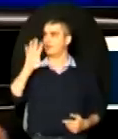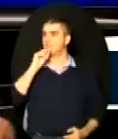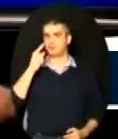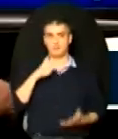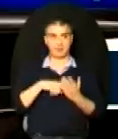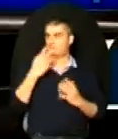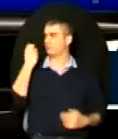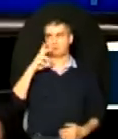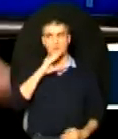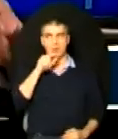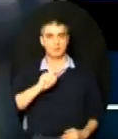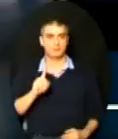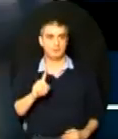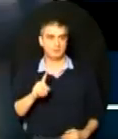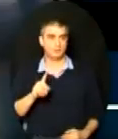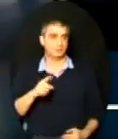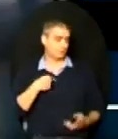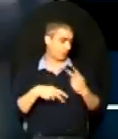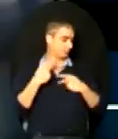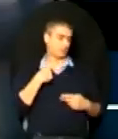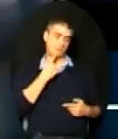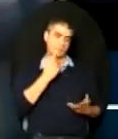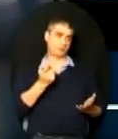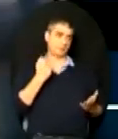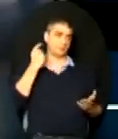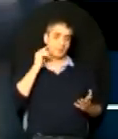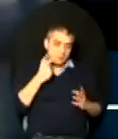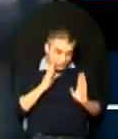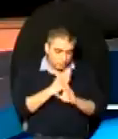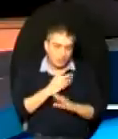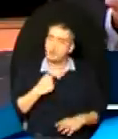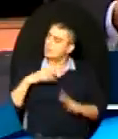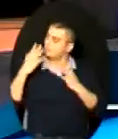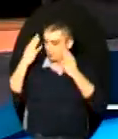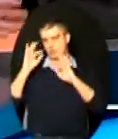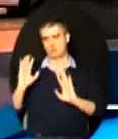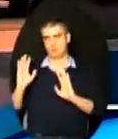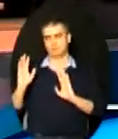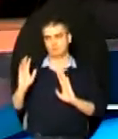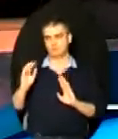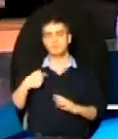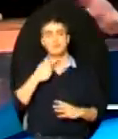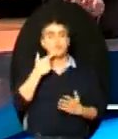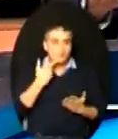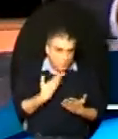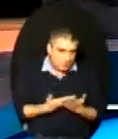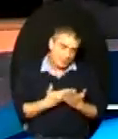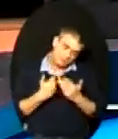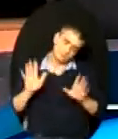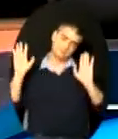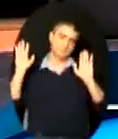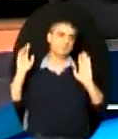לפני שבועיים הוא לא דיבר כך. חזרתי מדבריי, שאני אמרתי שיש טרור יהודי. מיקי, אני מאוד מכבד את זה. מודה ועוזב